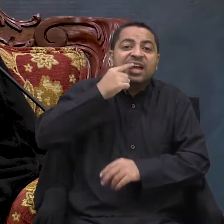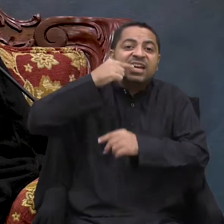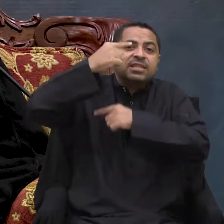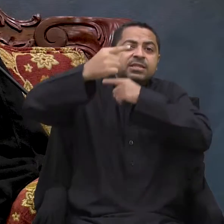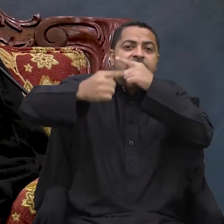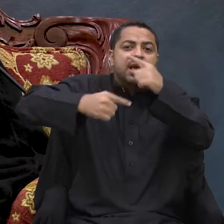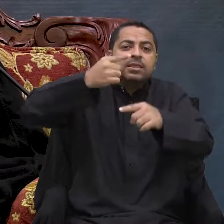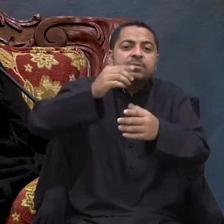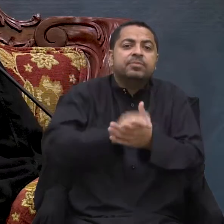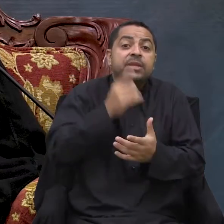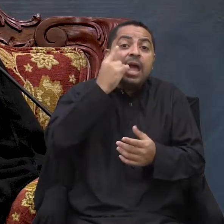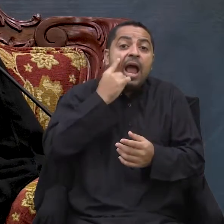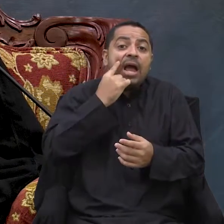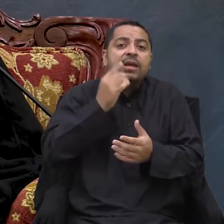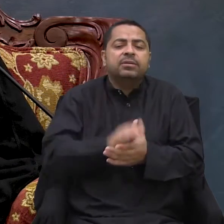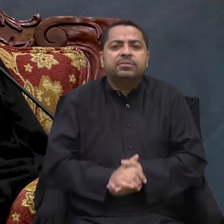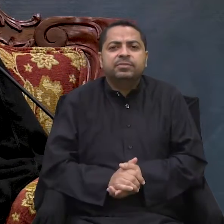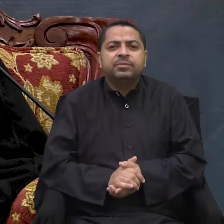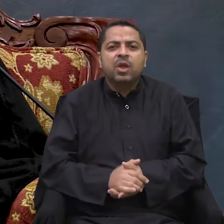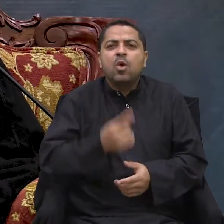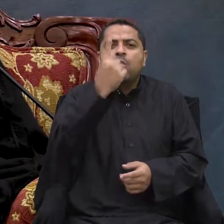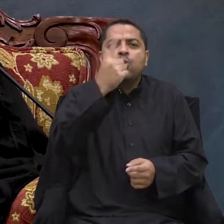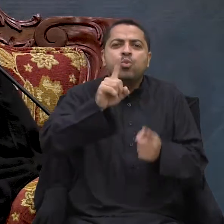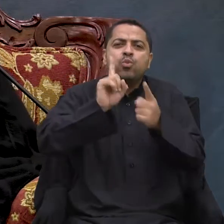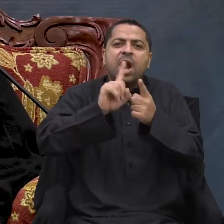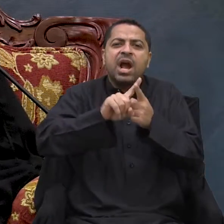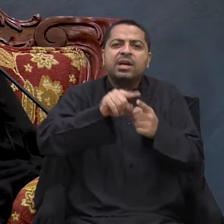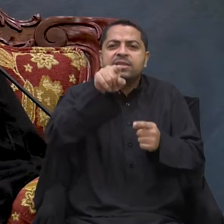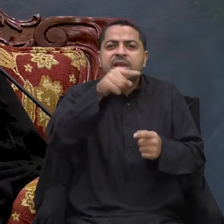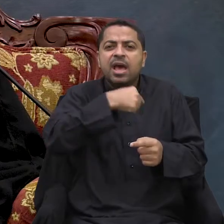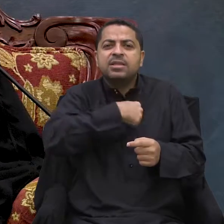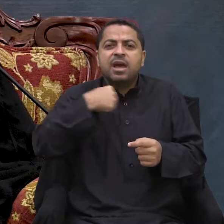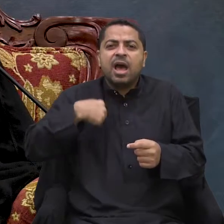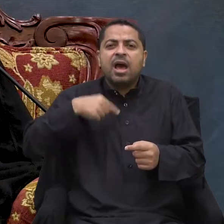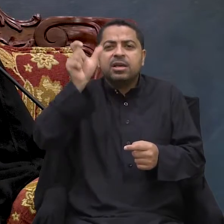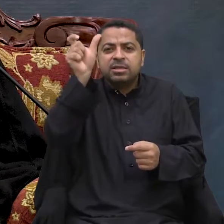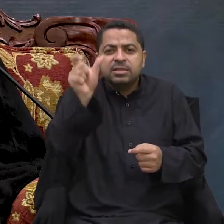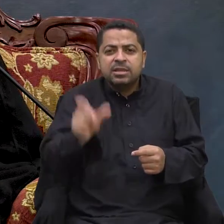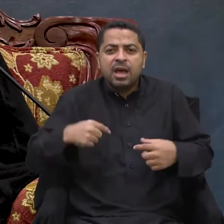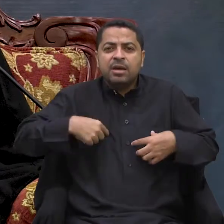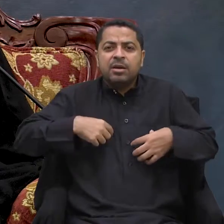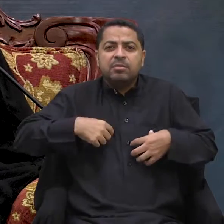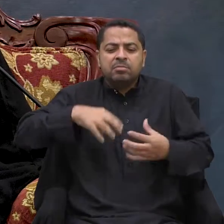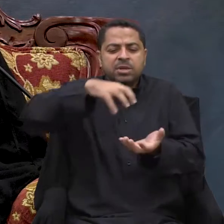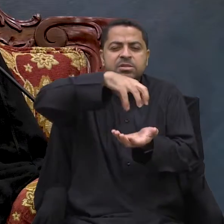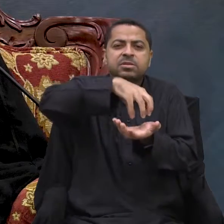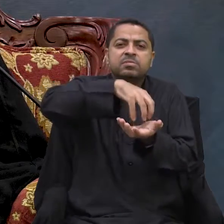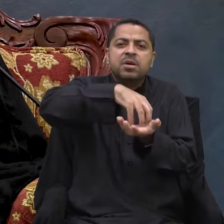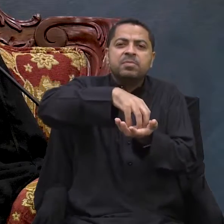العمر الأول محدود بزمانه، محدود